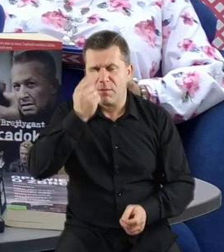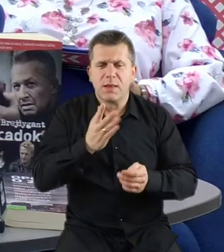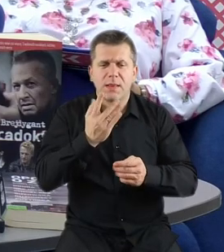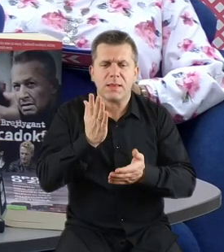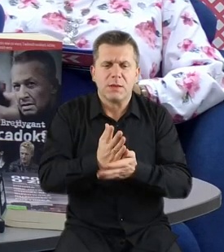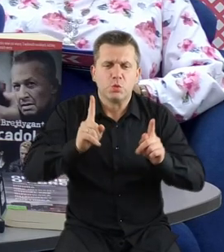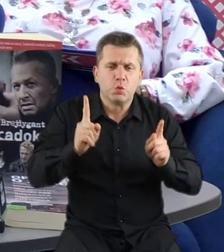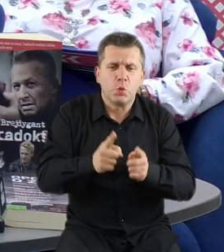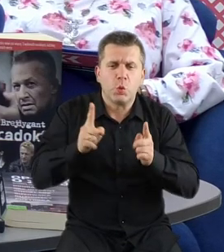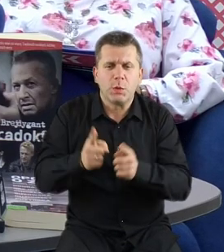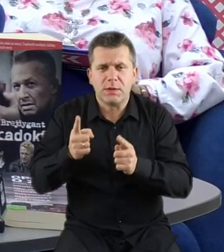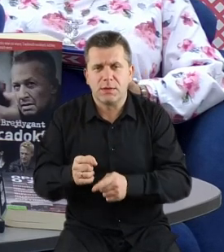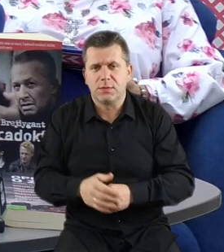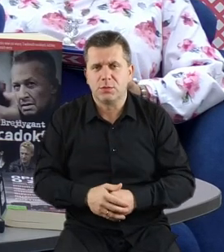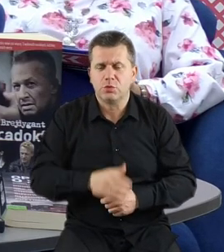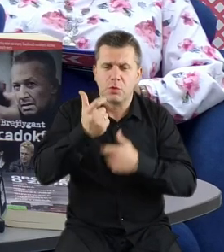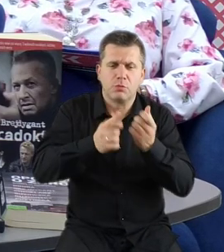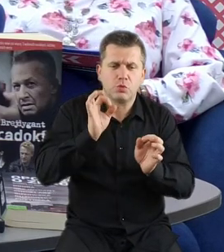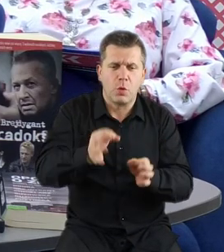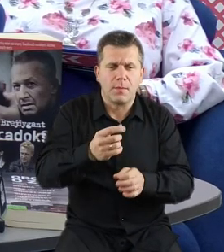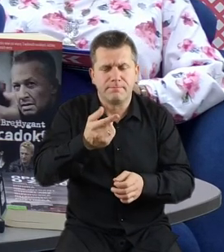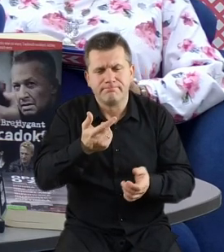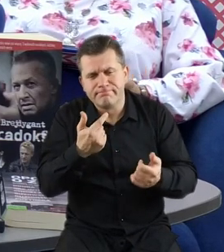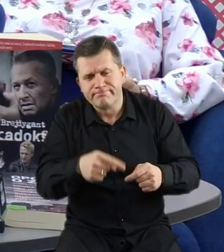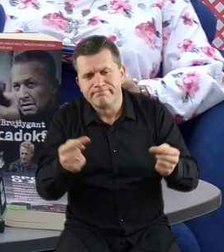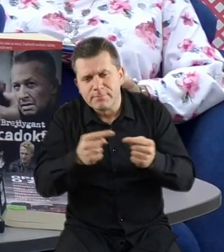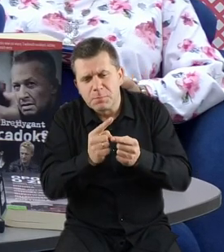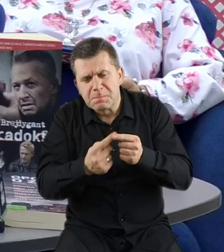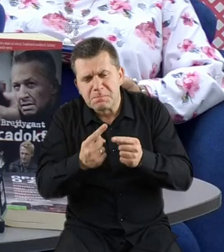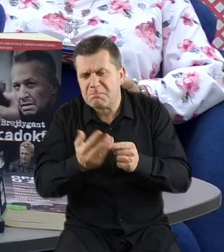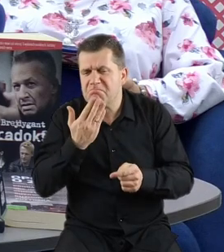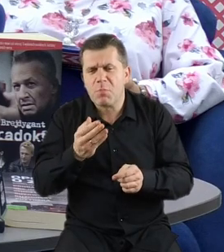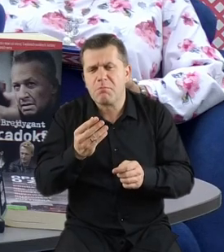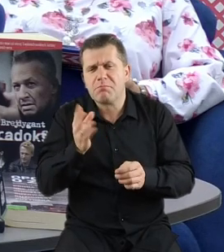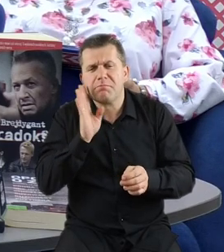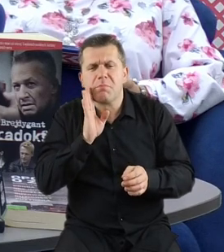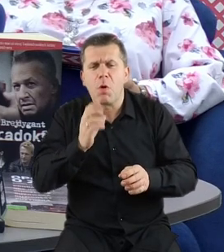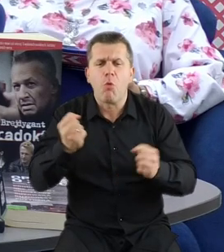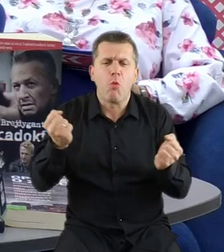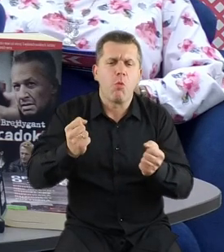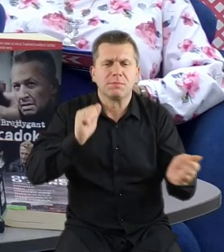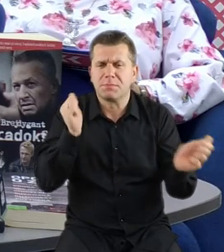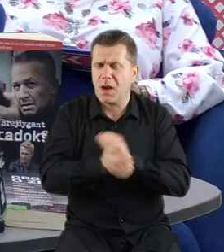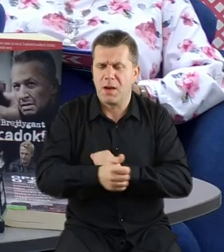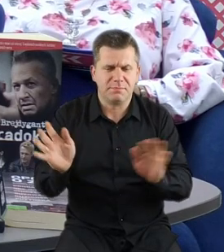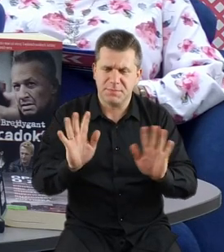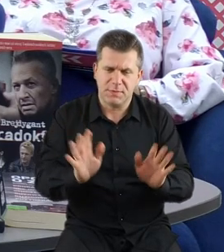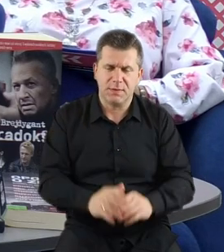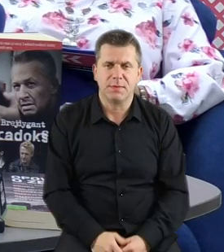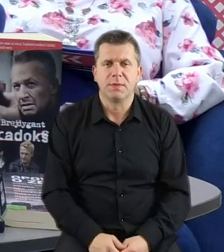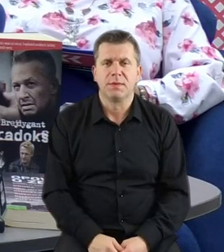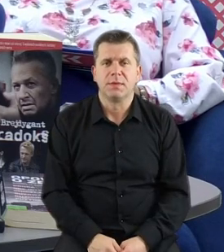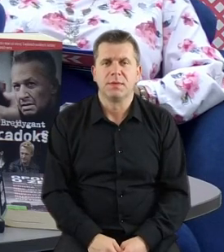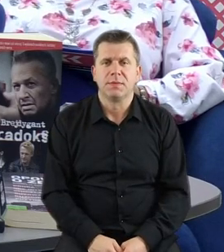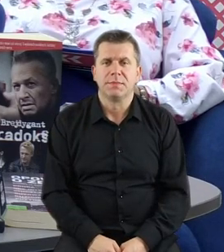skróty, uczynienie czegoś bardziej kompaktowym, takim, ale nie ma odejścia w ogóle w jakąś inną stronę,